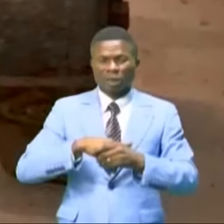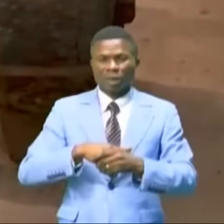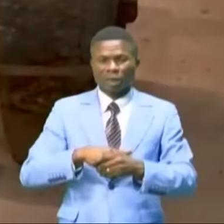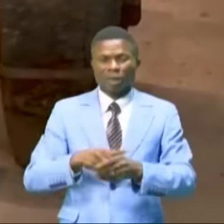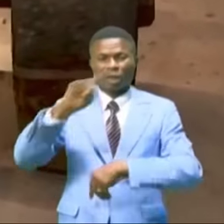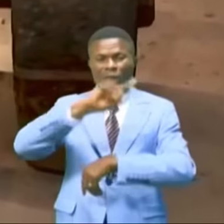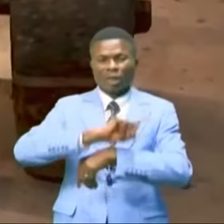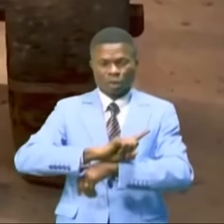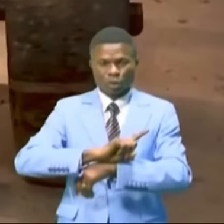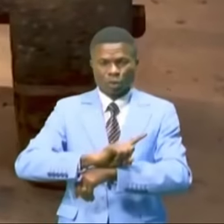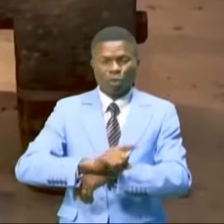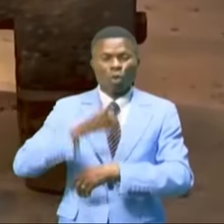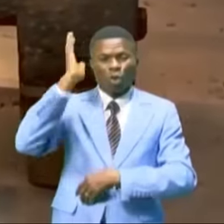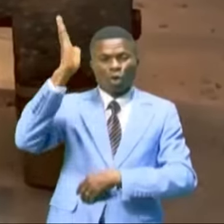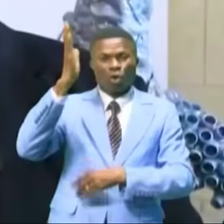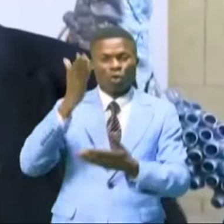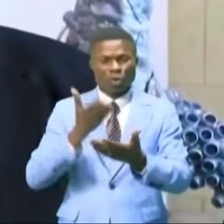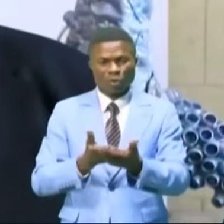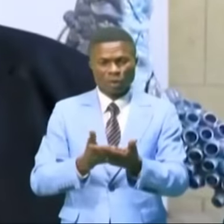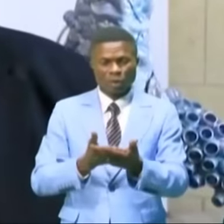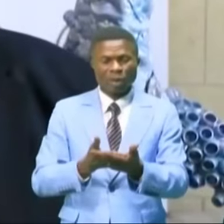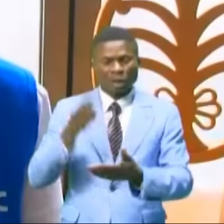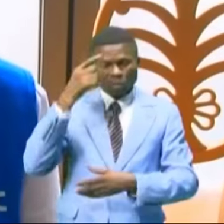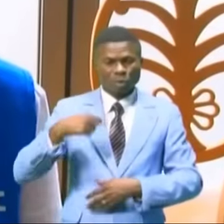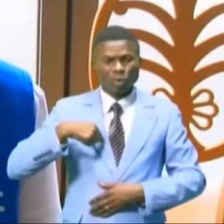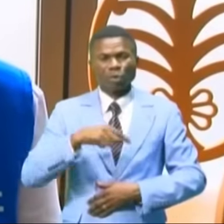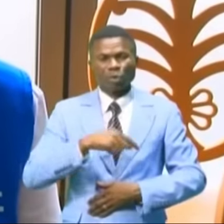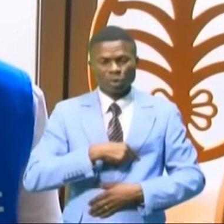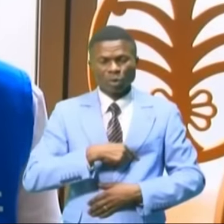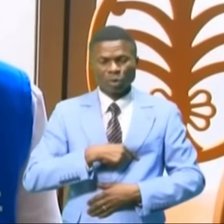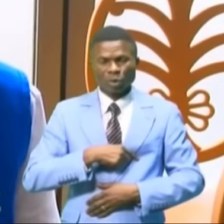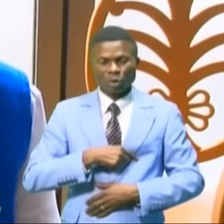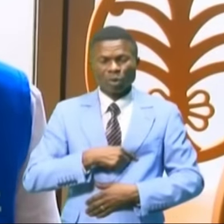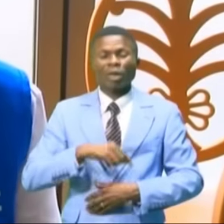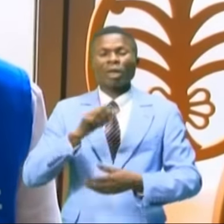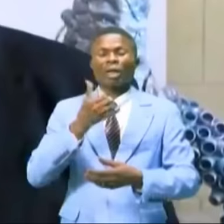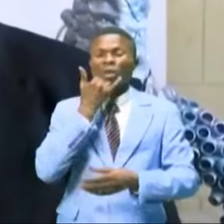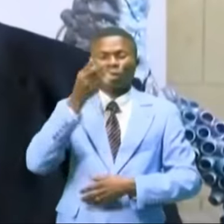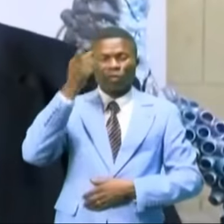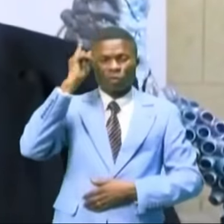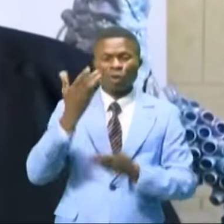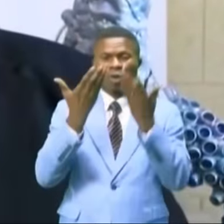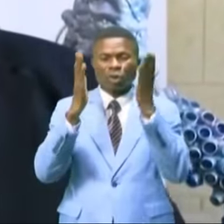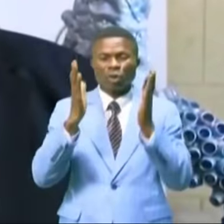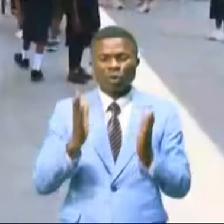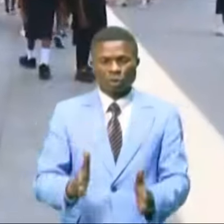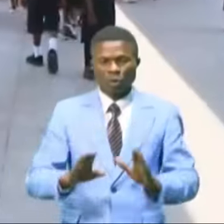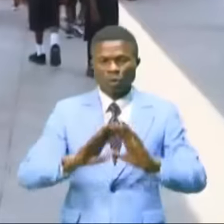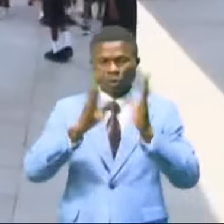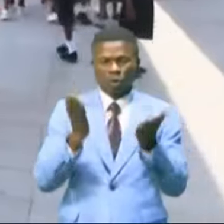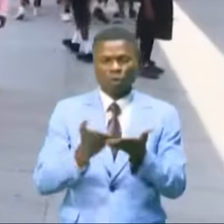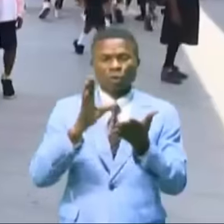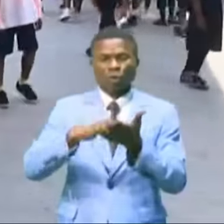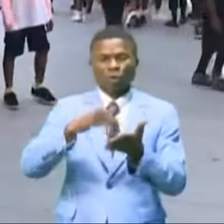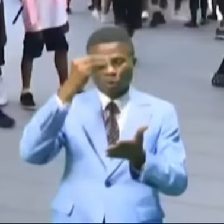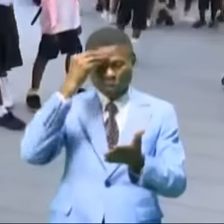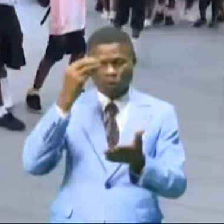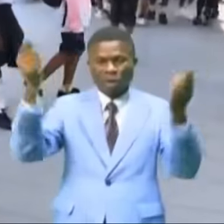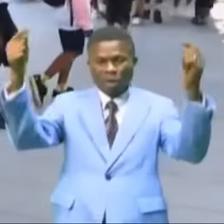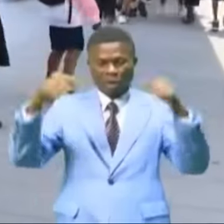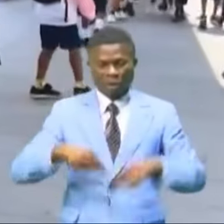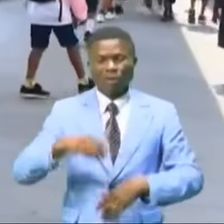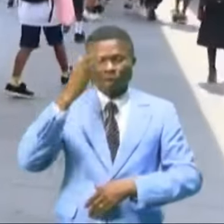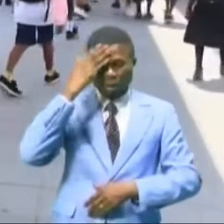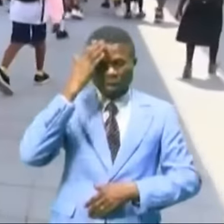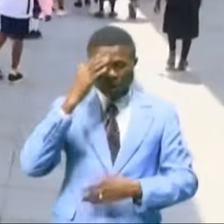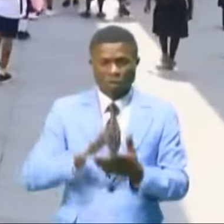journées portes ouvertes, c'était aussi pour nous l'occasion que le commun des mortels, que les étudiants, que les élèves viennent découvrir